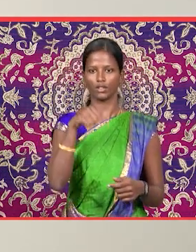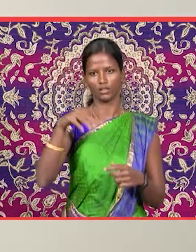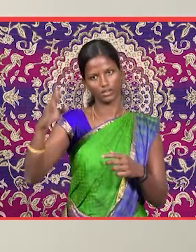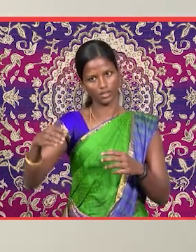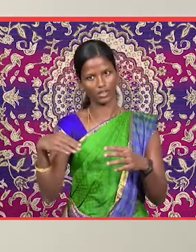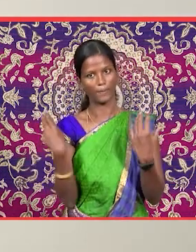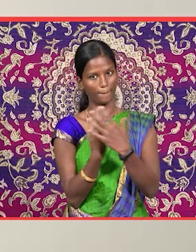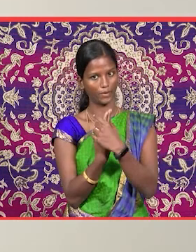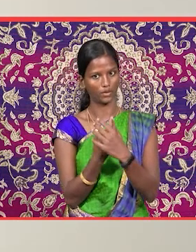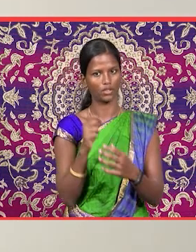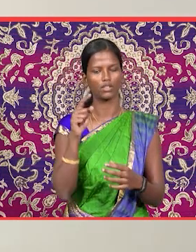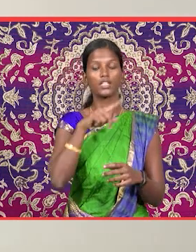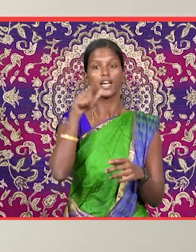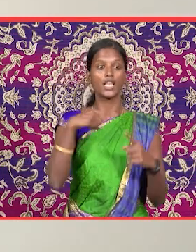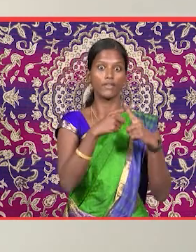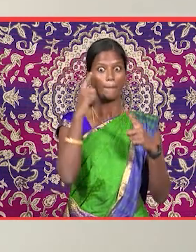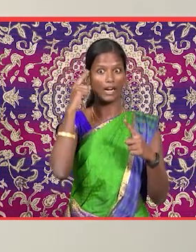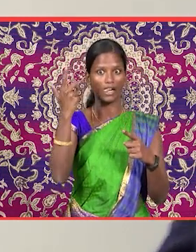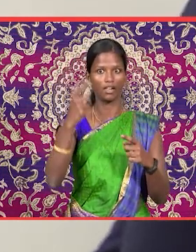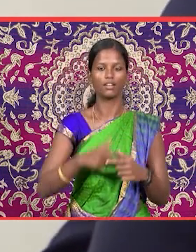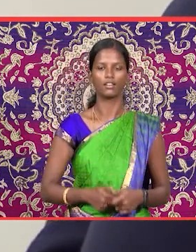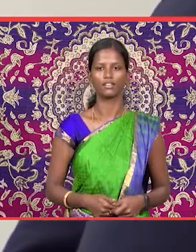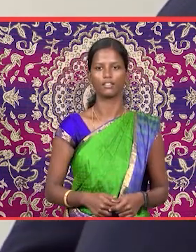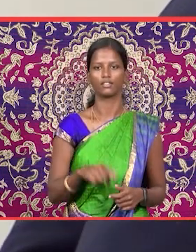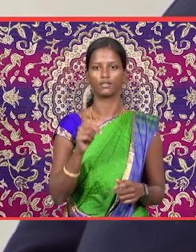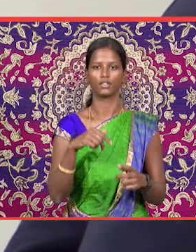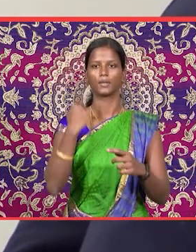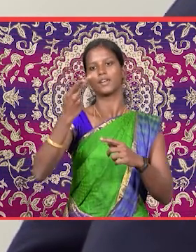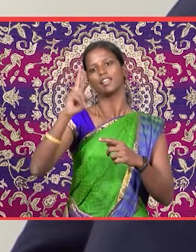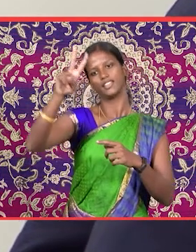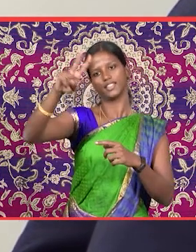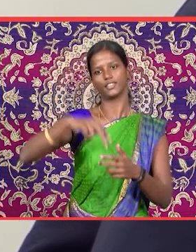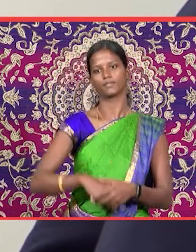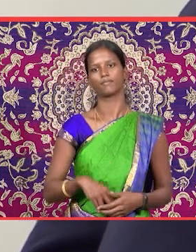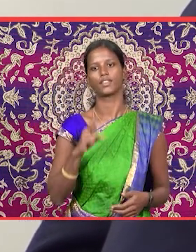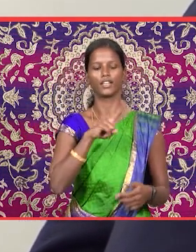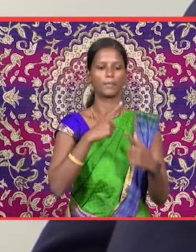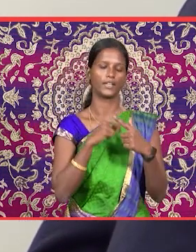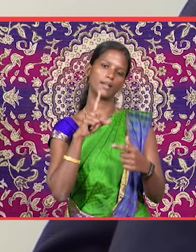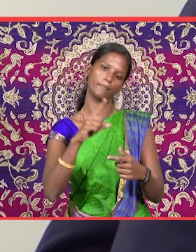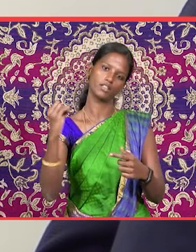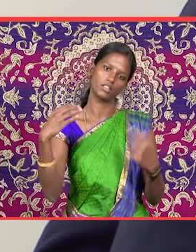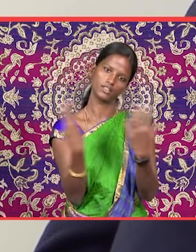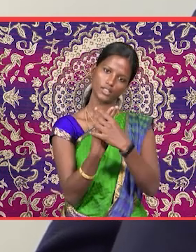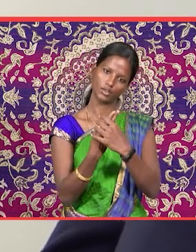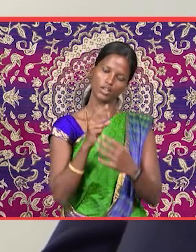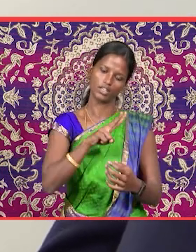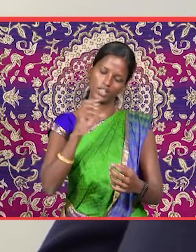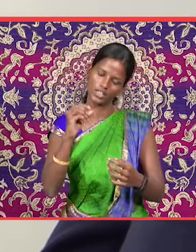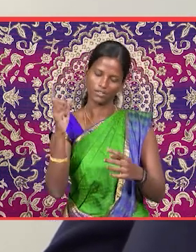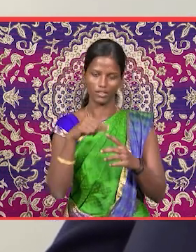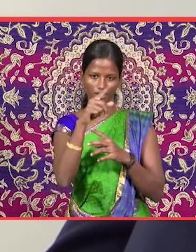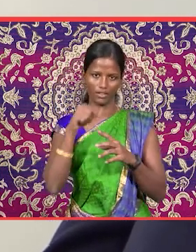ஆயிரும். 1 7 ஈரேல் 14. அப்போ மீதி இருக்கக்கூடிய மதிப்புகள் பார்த்தீங்கன்னா 2 இன்ட்டு 10%, அதாவது